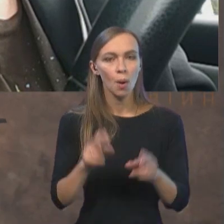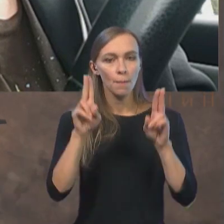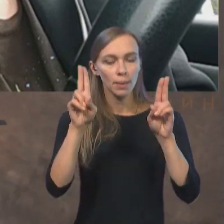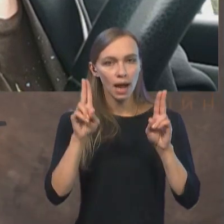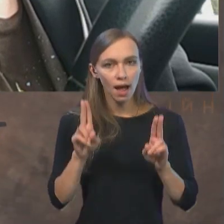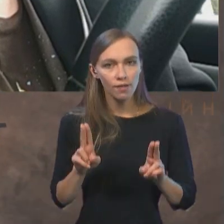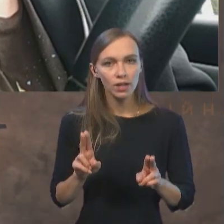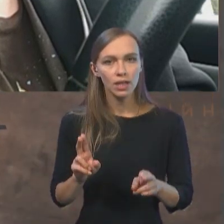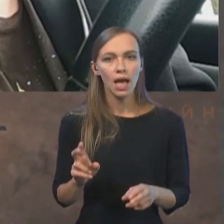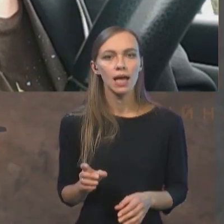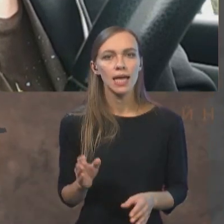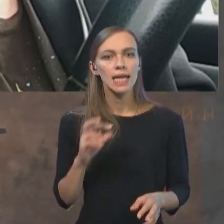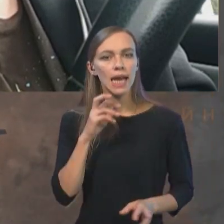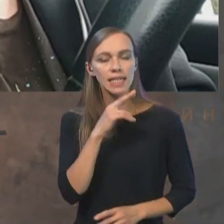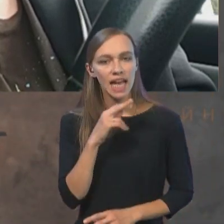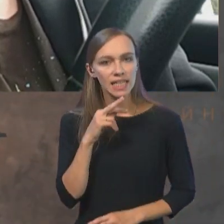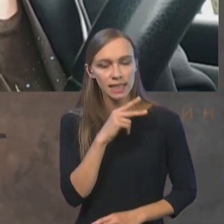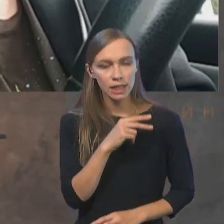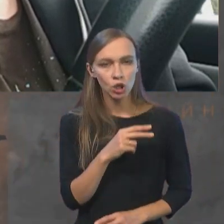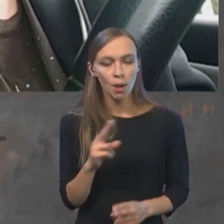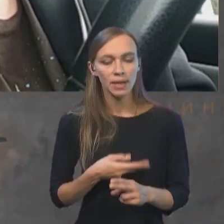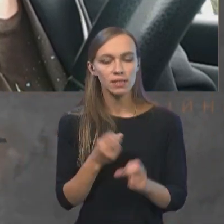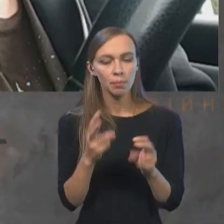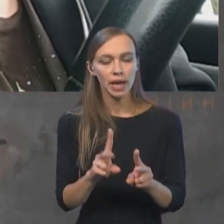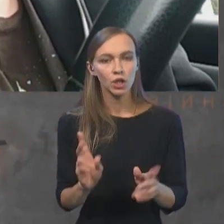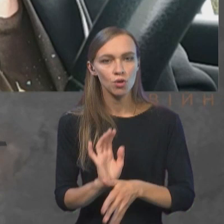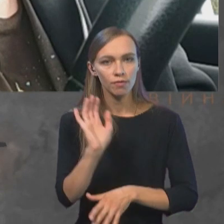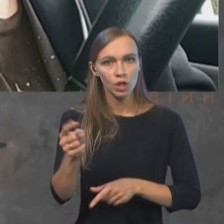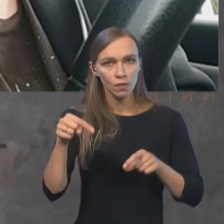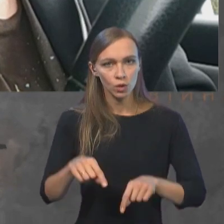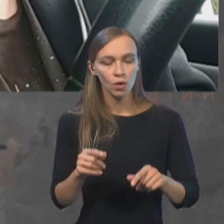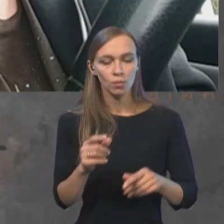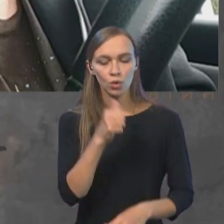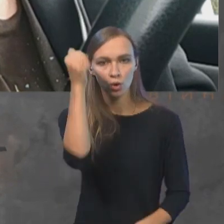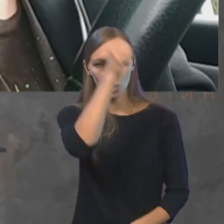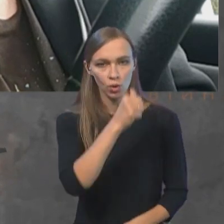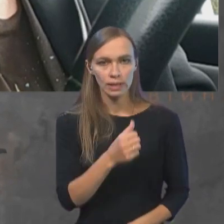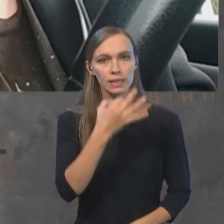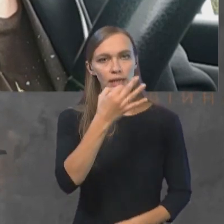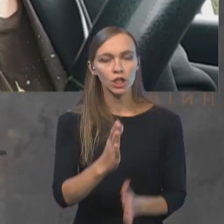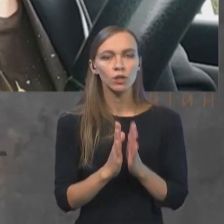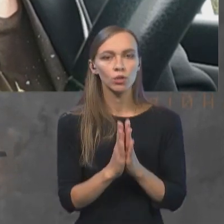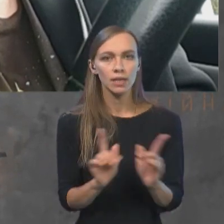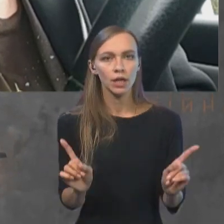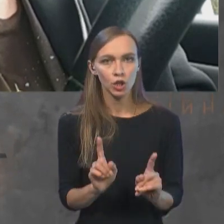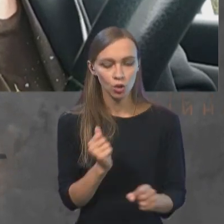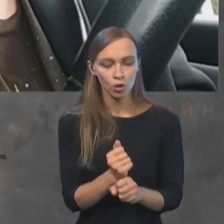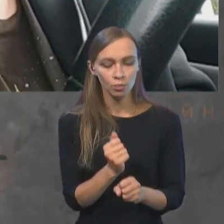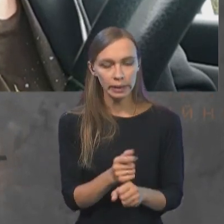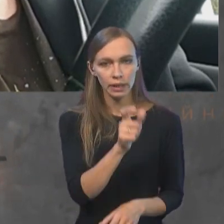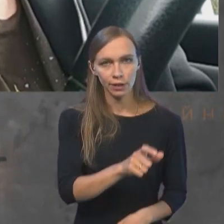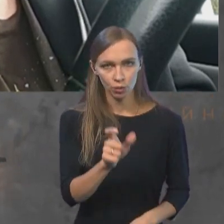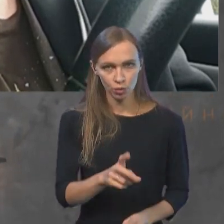вийде друком у цьому році. Пані Катерино, скажіть, будь ласка, що робити людям, якщо ворог застосує ядерну зброю?